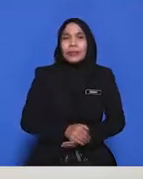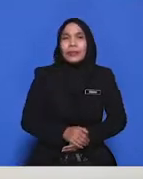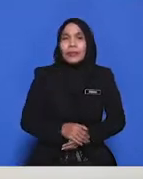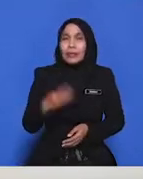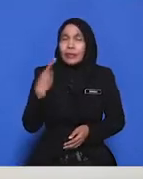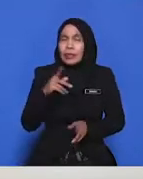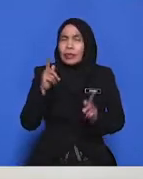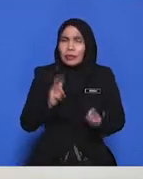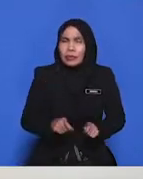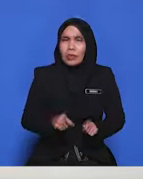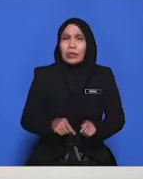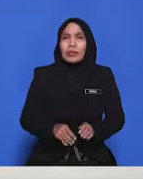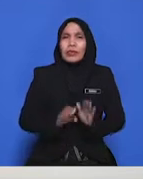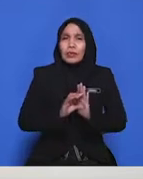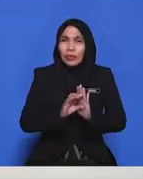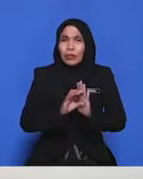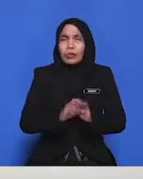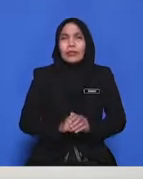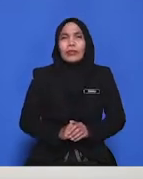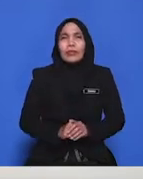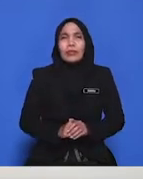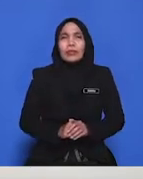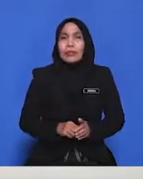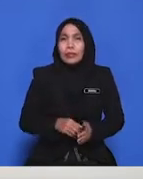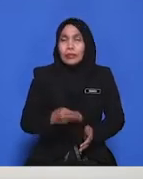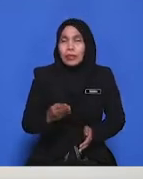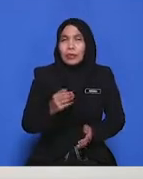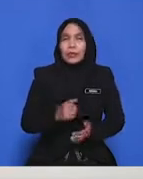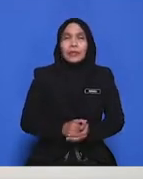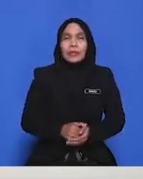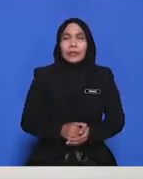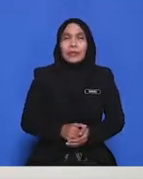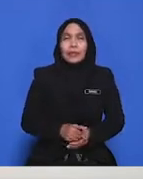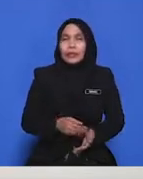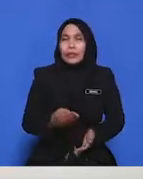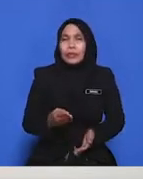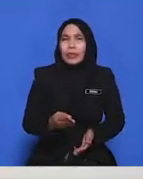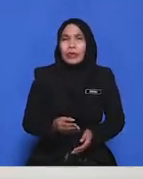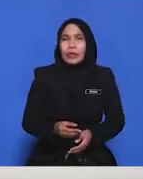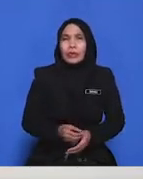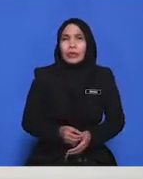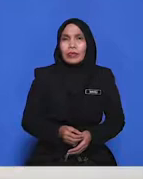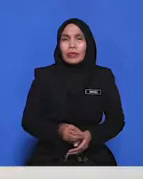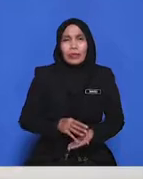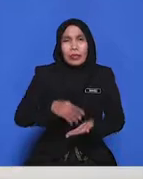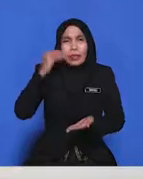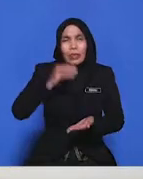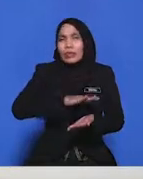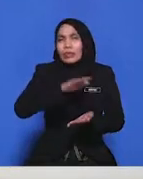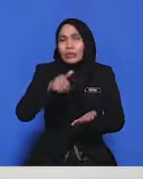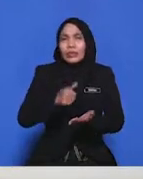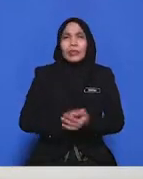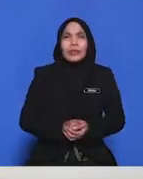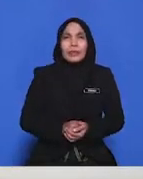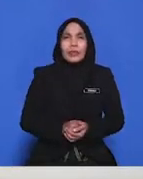ini dalam menuntut ilmu. Beliau menuntut semua ilmu duniawi dan ukhrawi, fardu ain